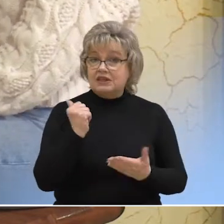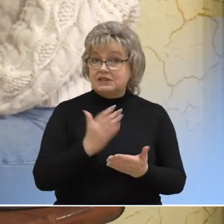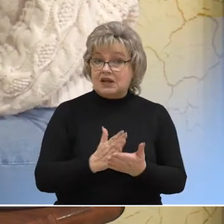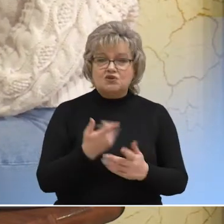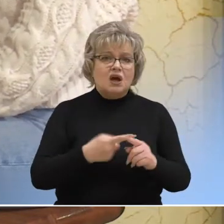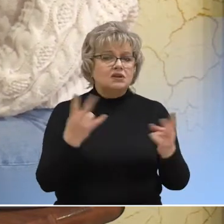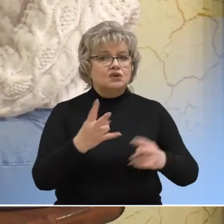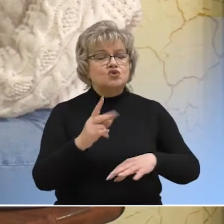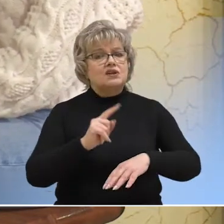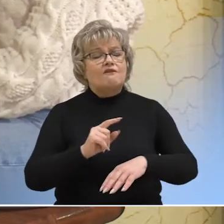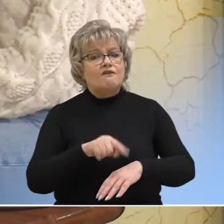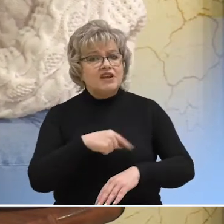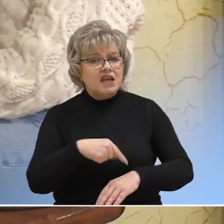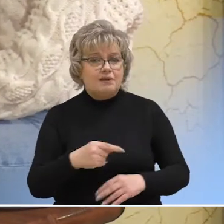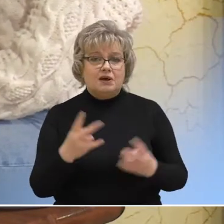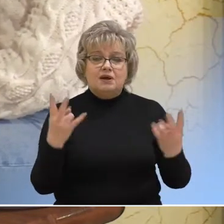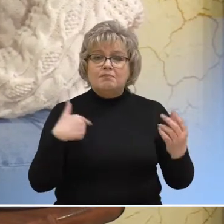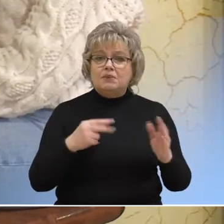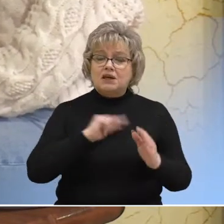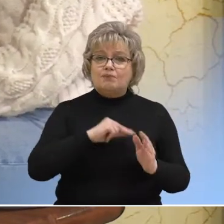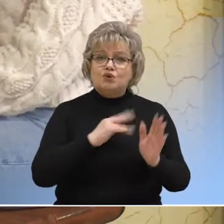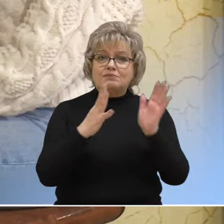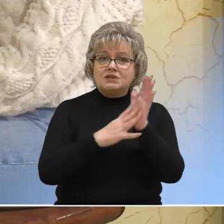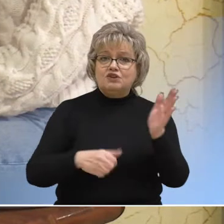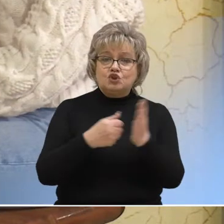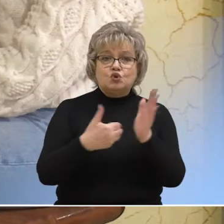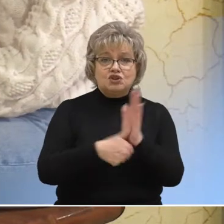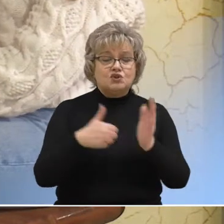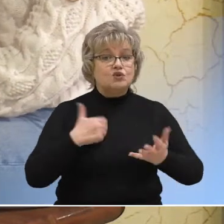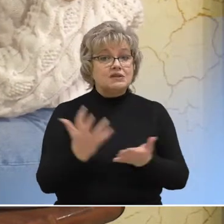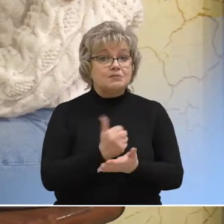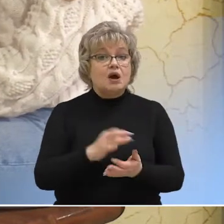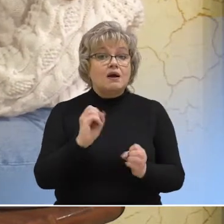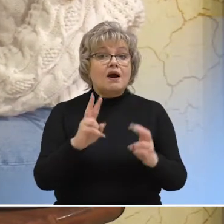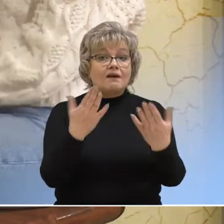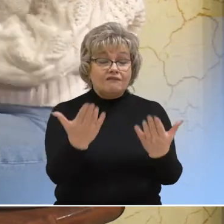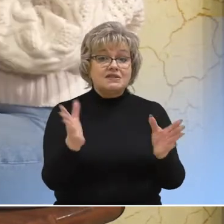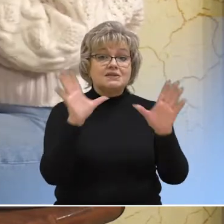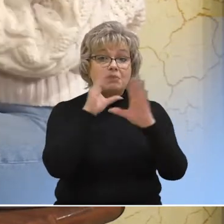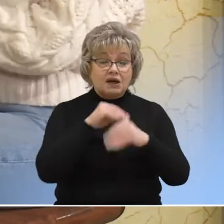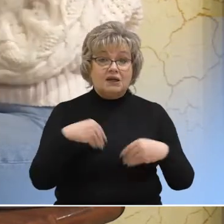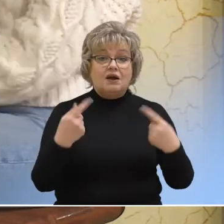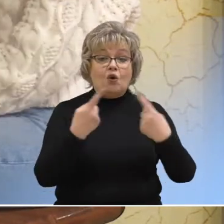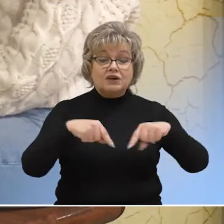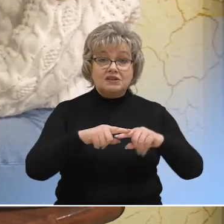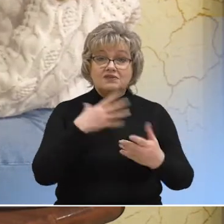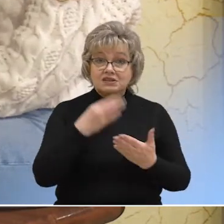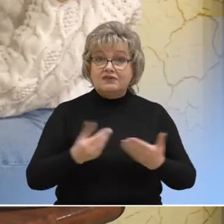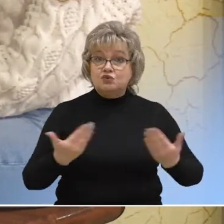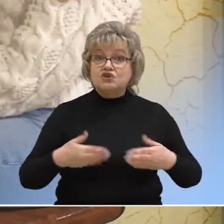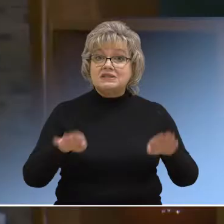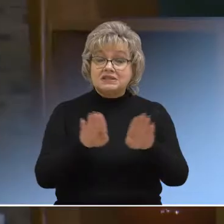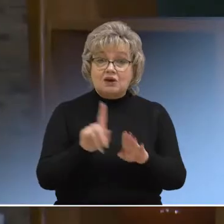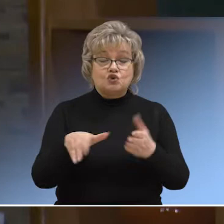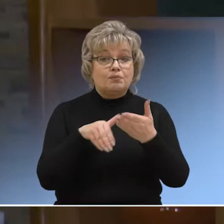это нужно время, мы работаем с 9 до 6, у нас не получается. Как вы смогли организовать жизнь свою так, чтобы помогать